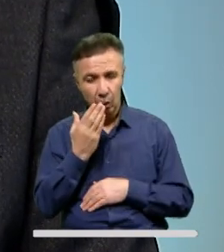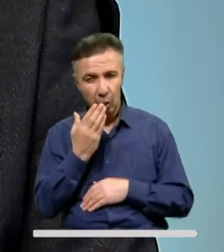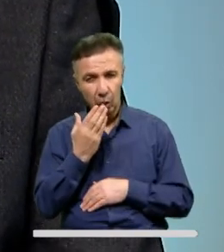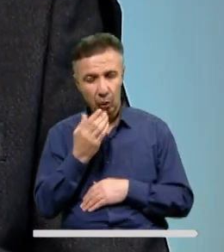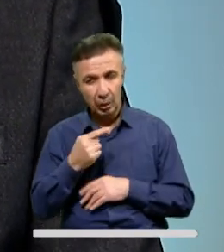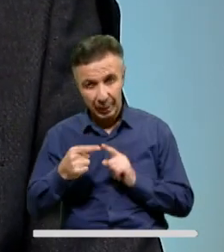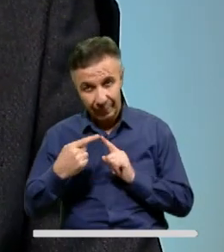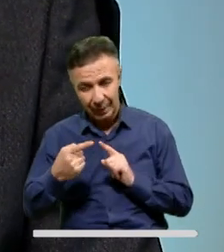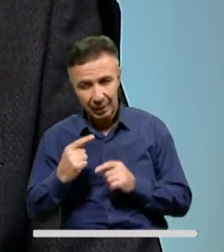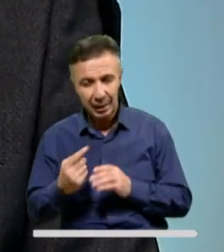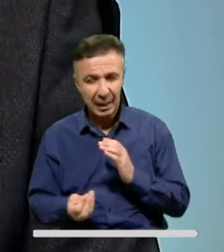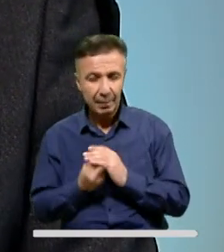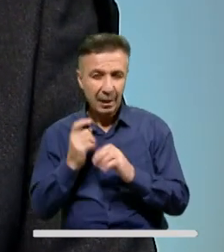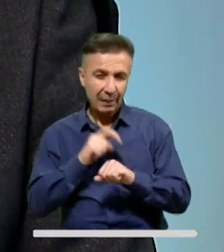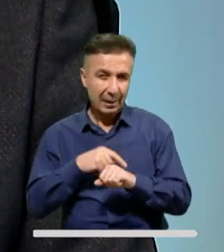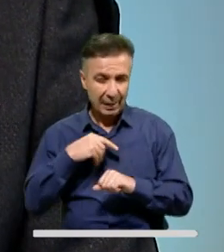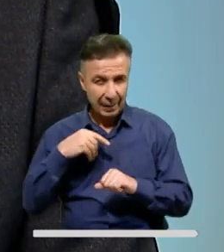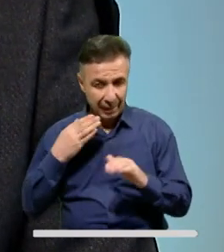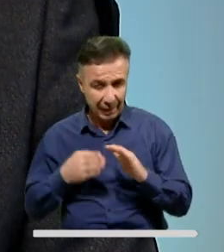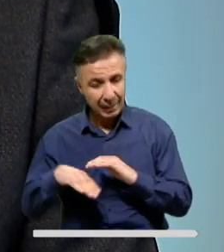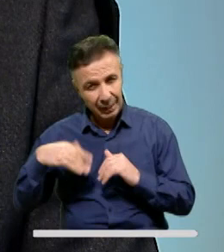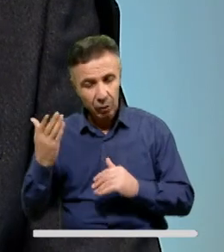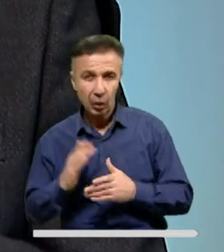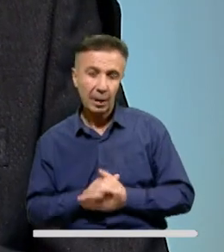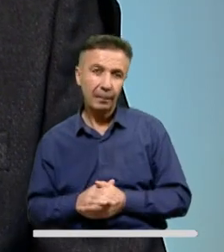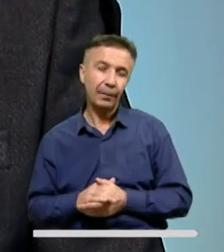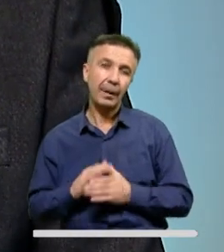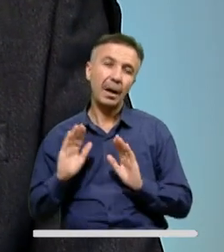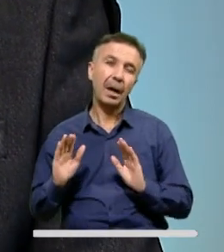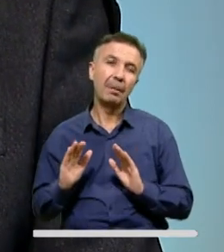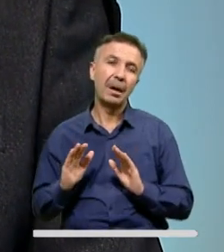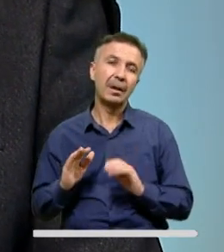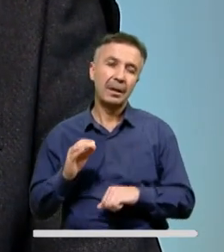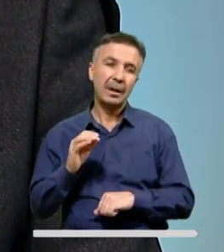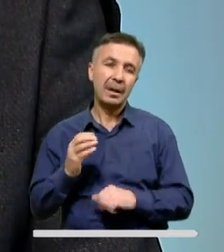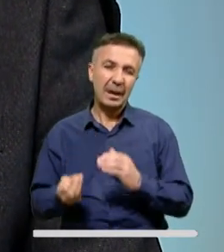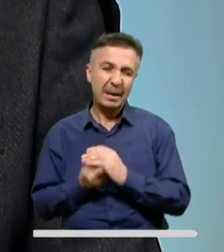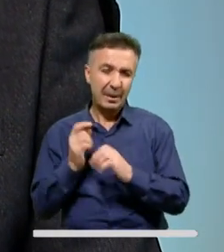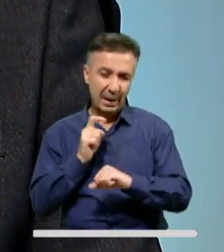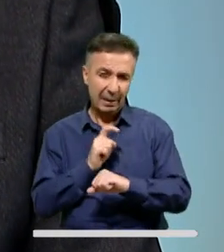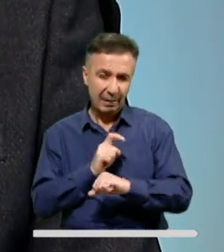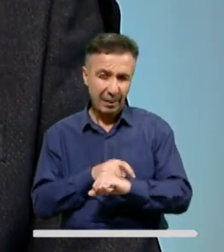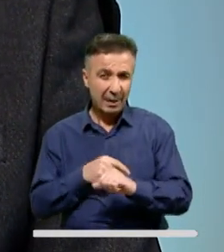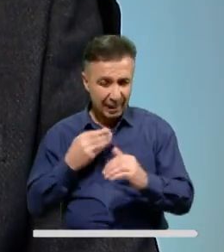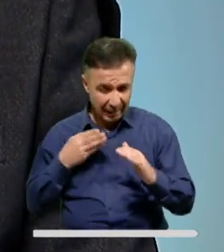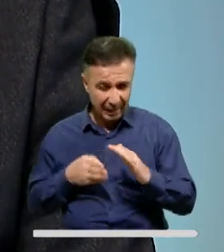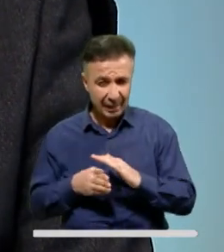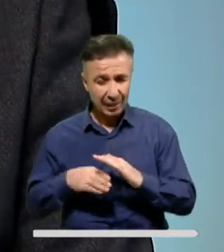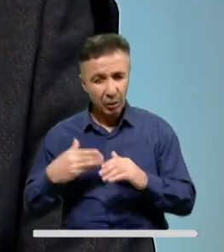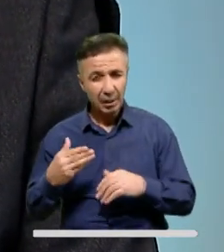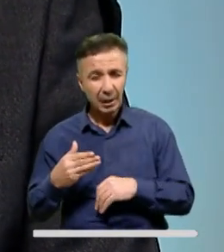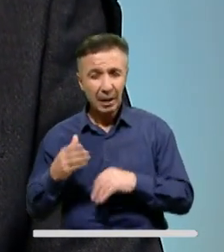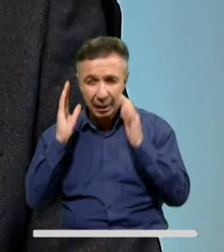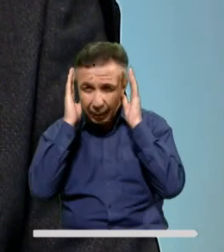edilir. İmsak vakti girdikten sonra. Ama girer girmez de kılınmasında bir sakınca yoktur. Ama